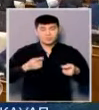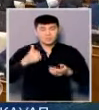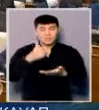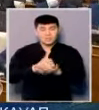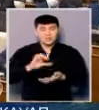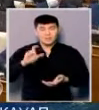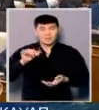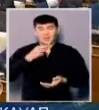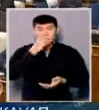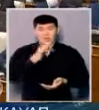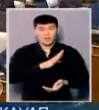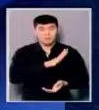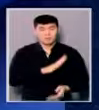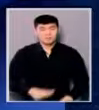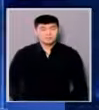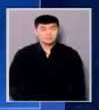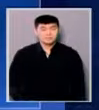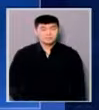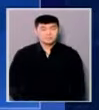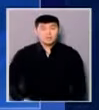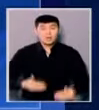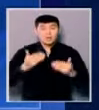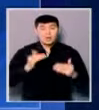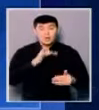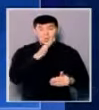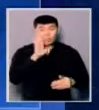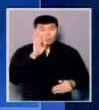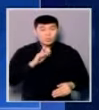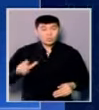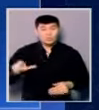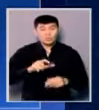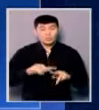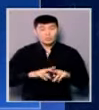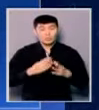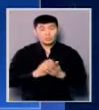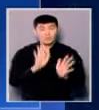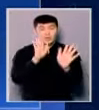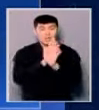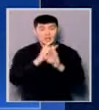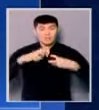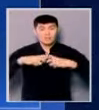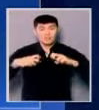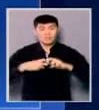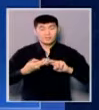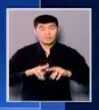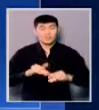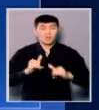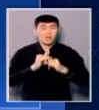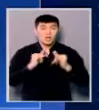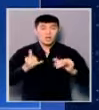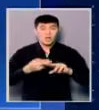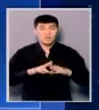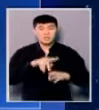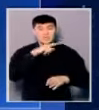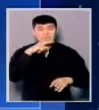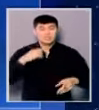Асқар Мамин жауап берді. Қазіргі уақытта жайық өзені бассейндегі экологиялық ахуалды жақсарту жөніндегі Ресей